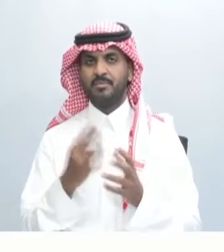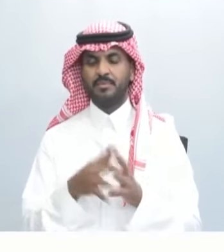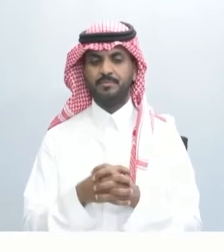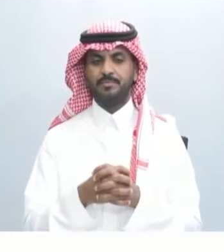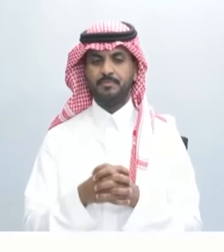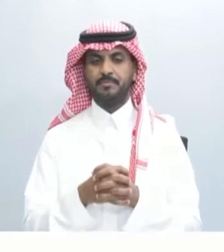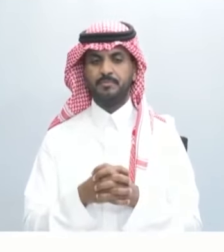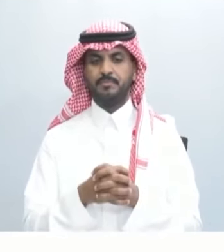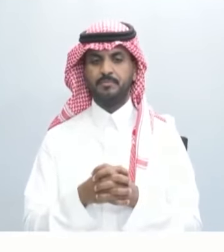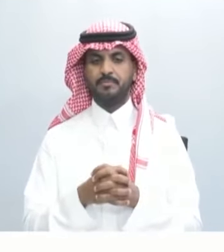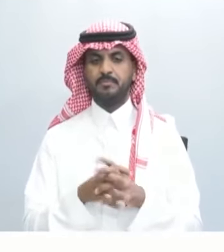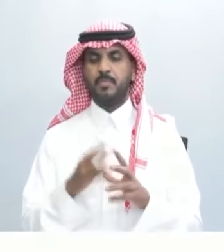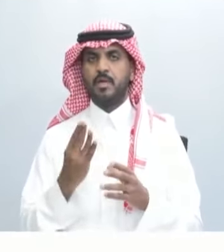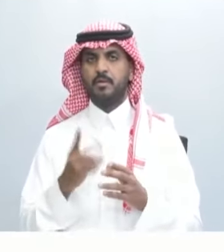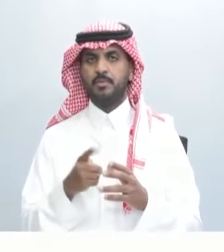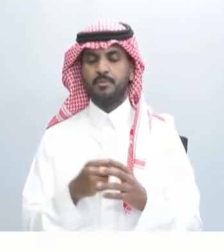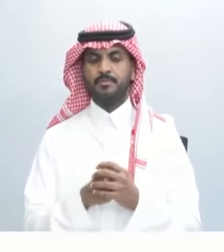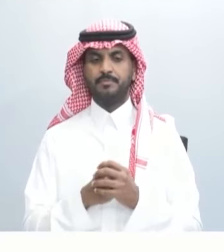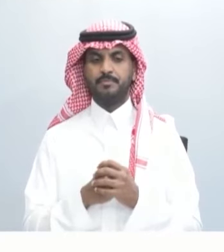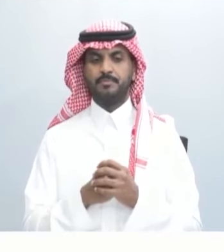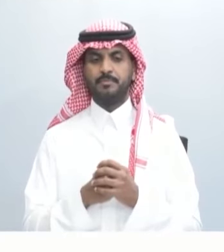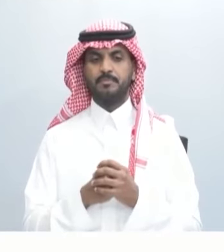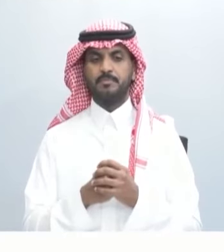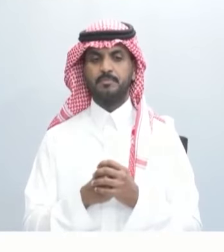هنا اربعه وثمانيه